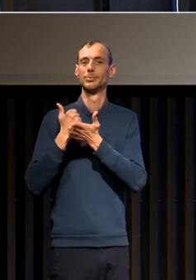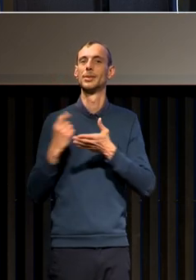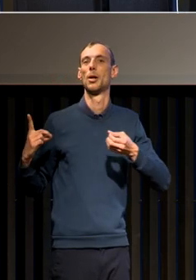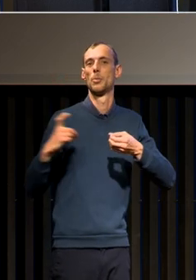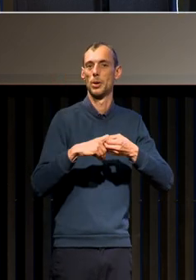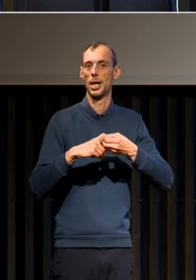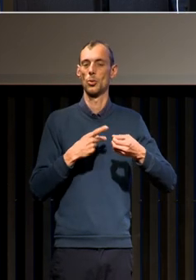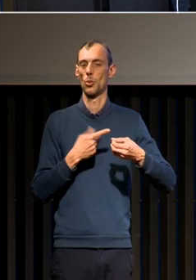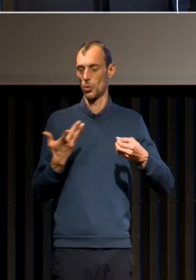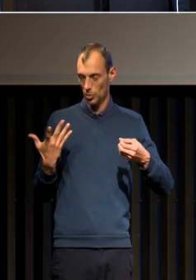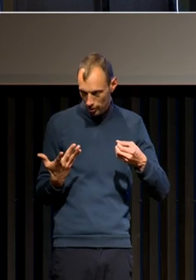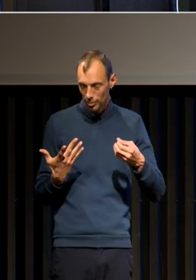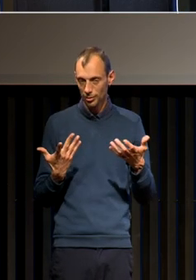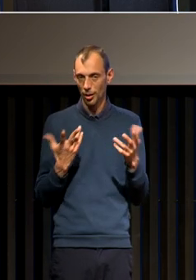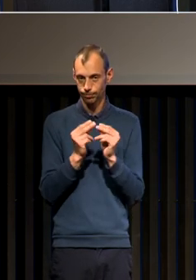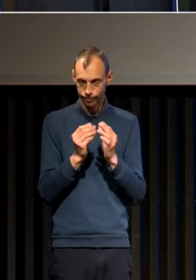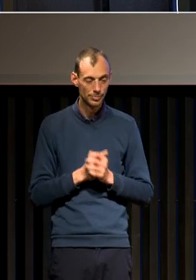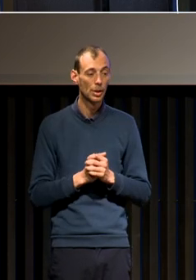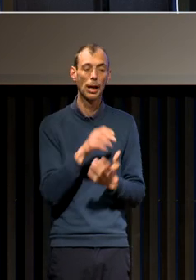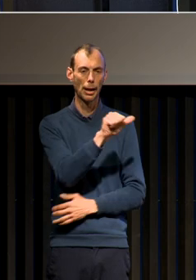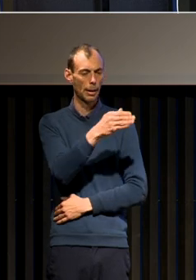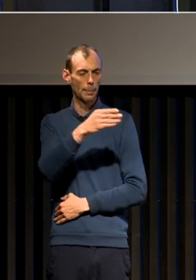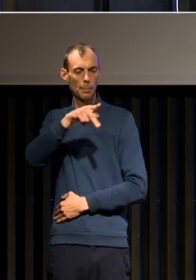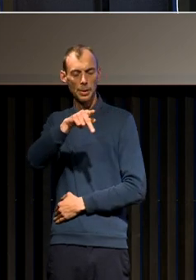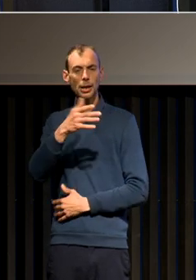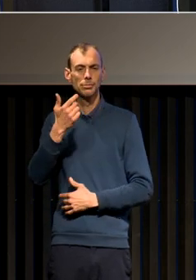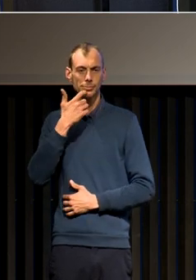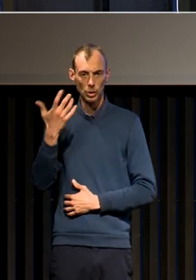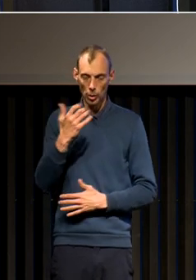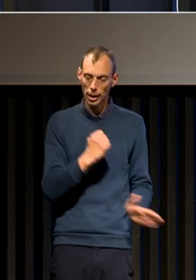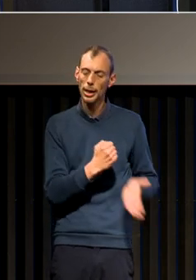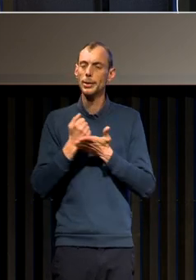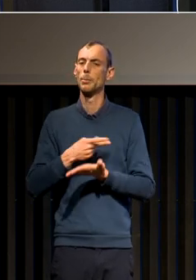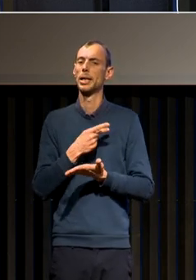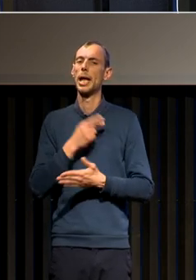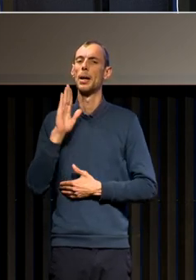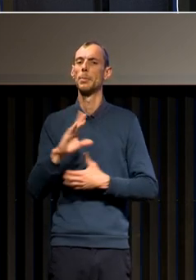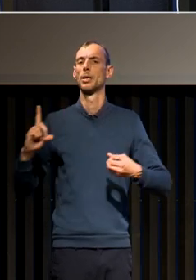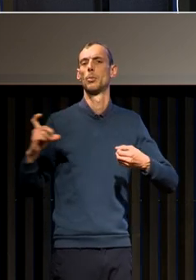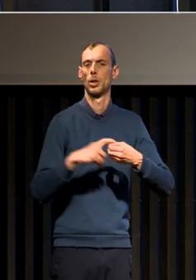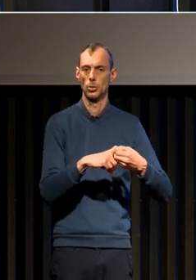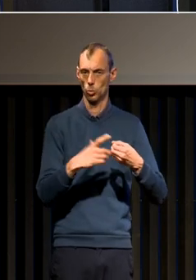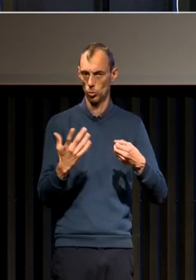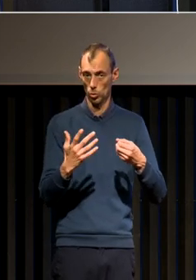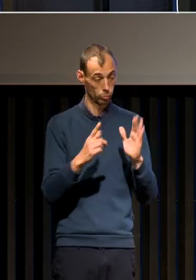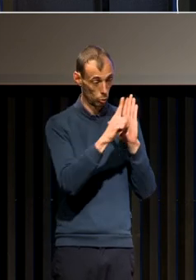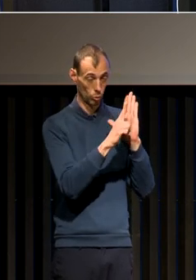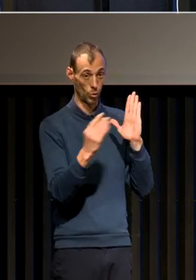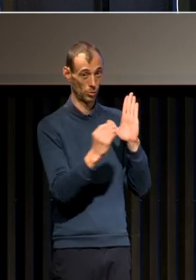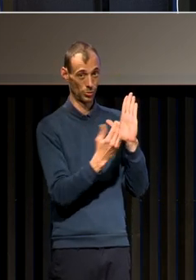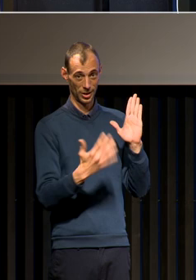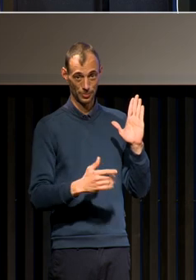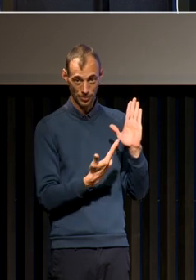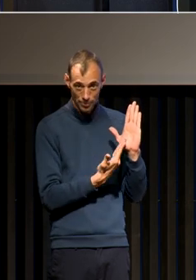Alors, qu'est-ce qu'une AMP ? Eh bien, la définition de l'assistance médicale à procréation est inscrite dans la loi.